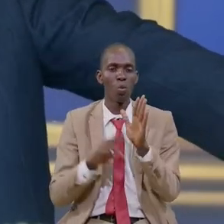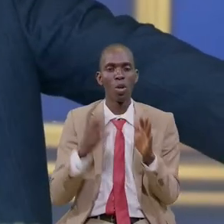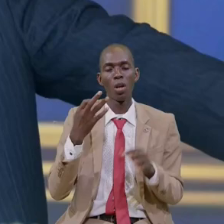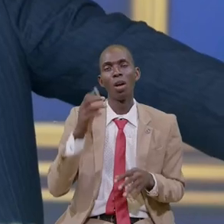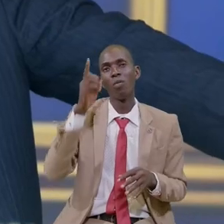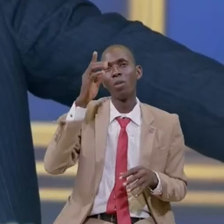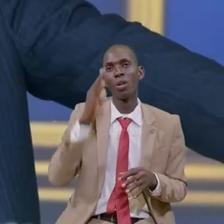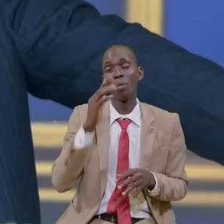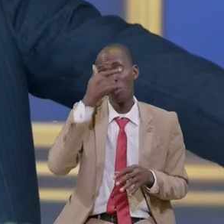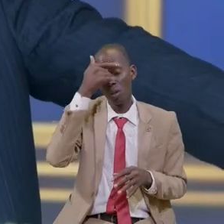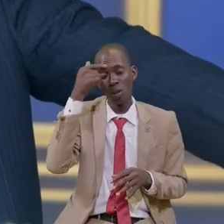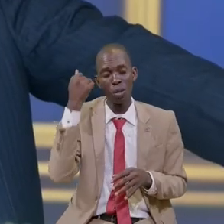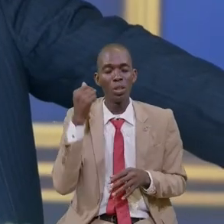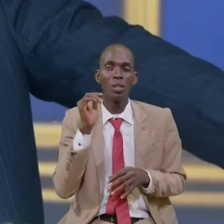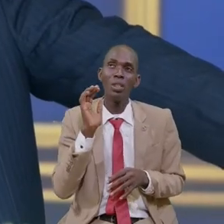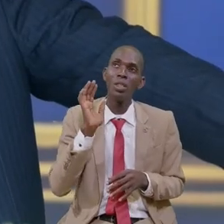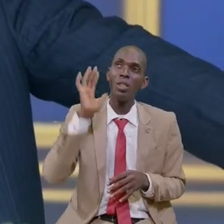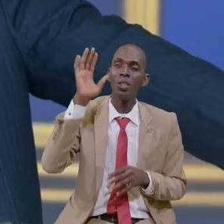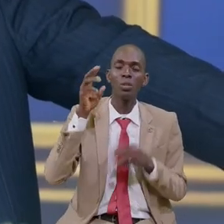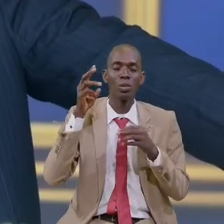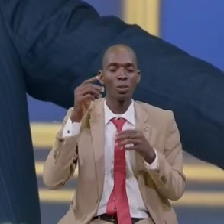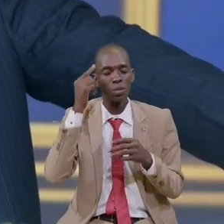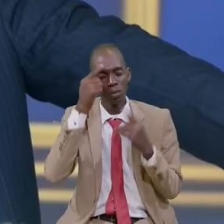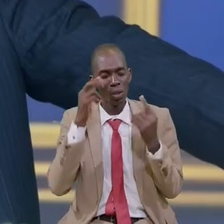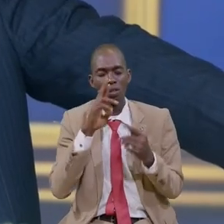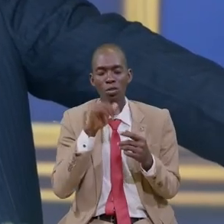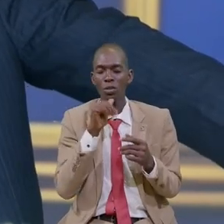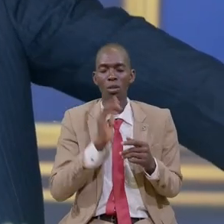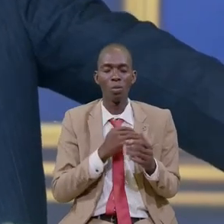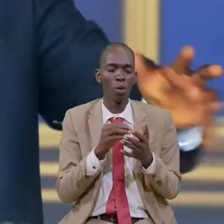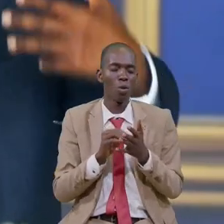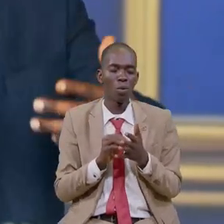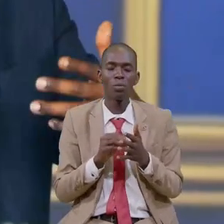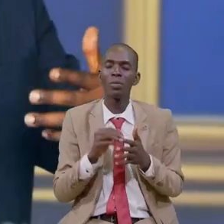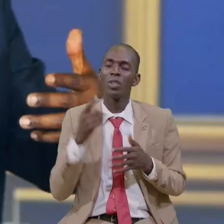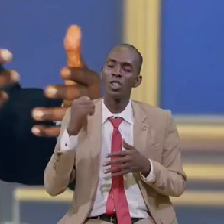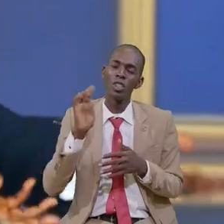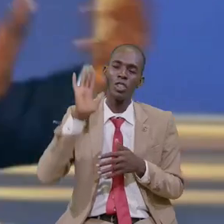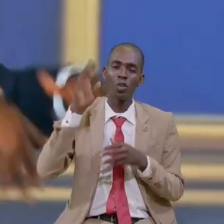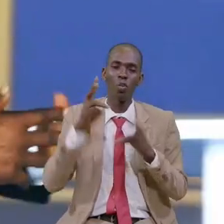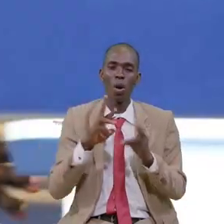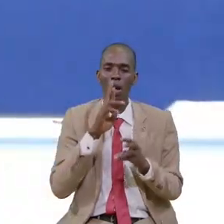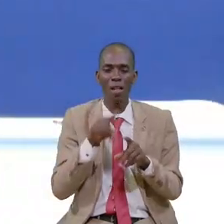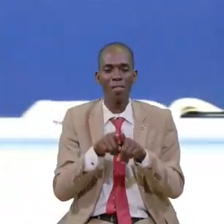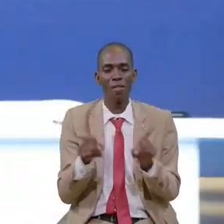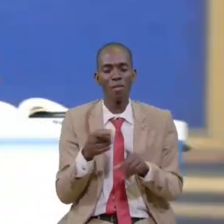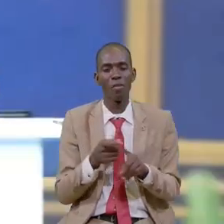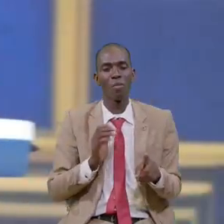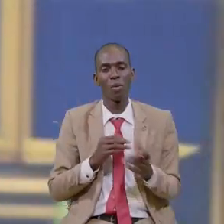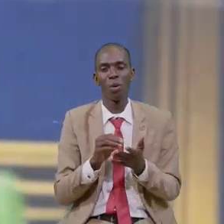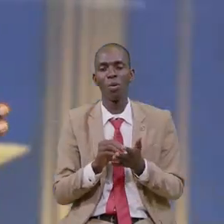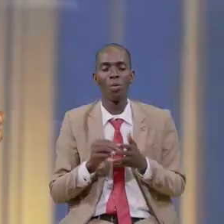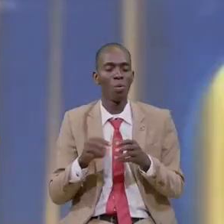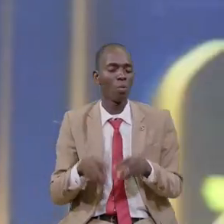la montagne, ce n'est pas de la même manière que je pense à la montagne. Alors, recevez ma